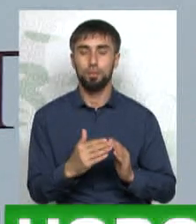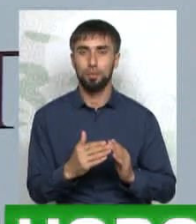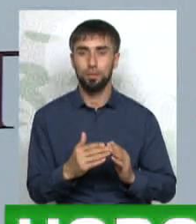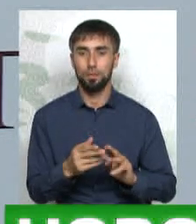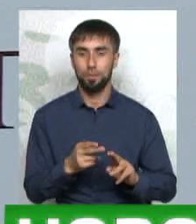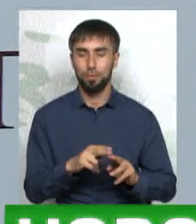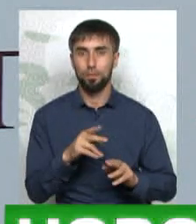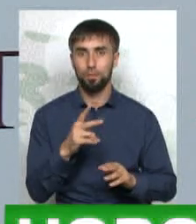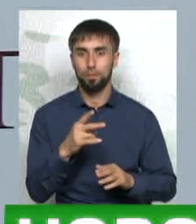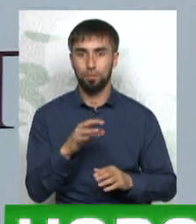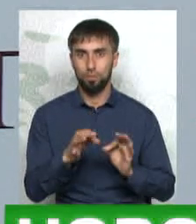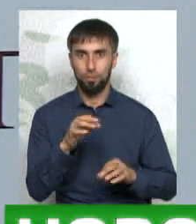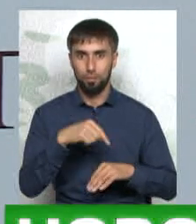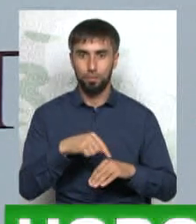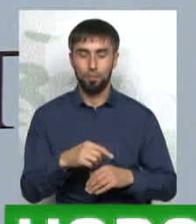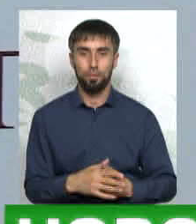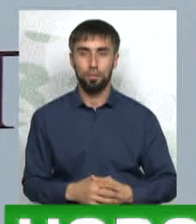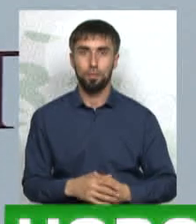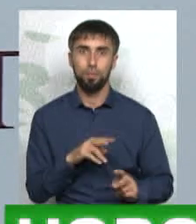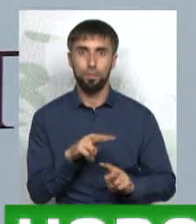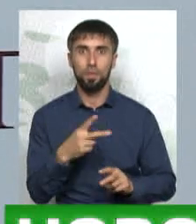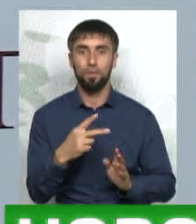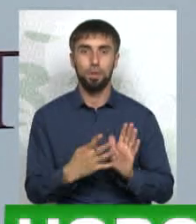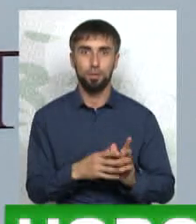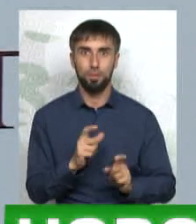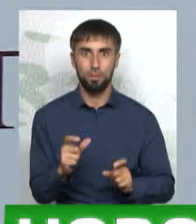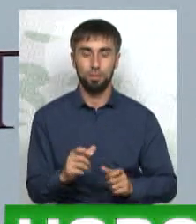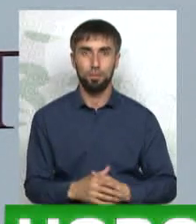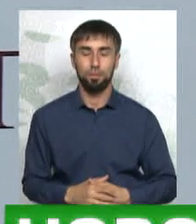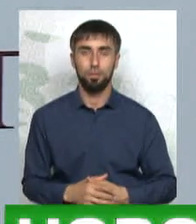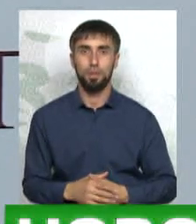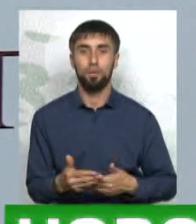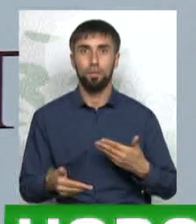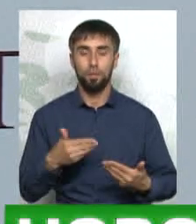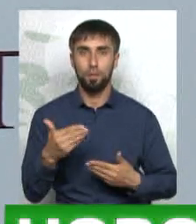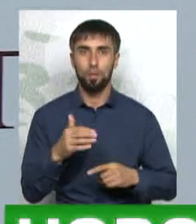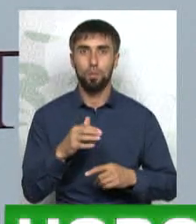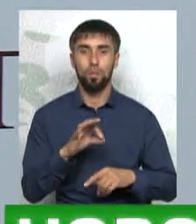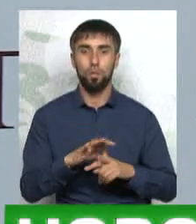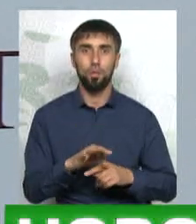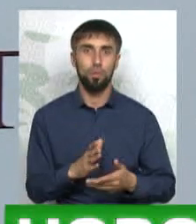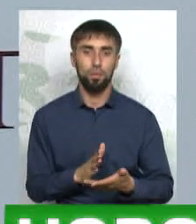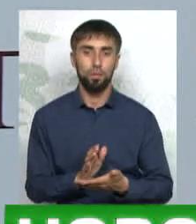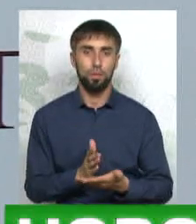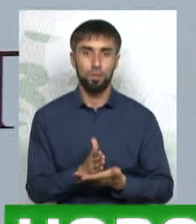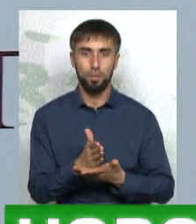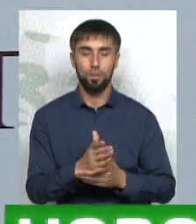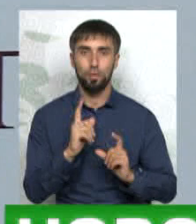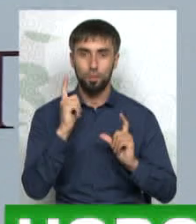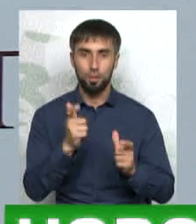относительно удовлетворительным состоянием медицинскими работниками наблюдается 29 человек. Выявленным больным направляется уведомление